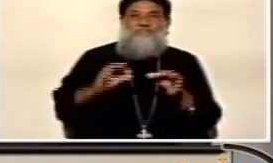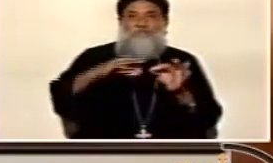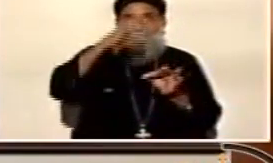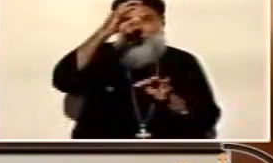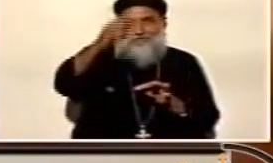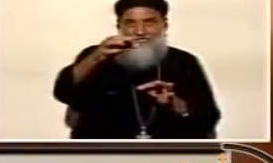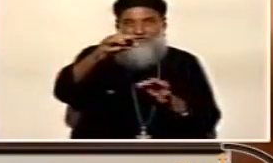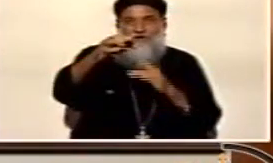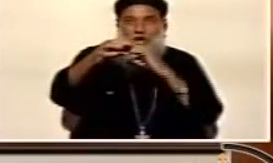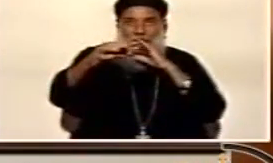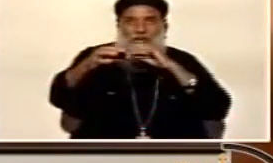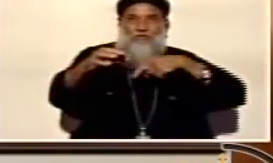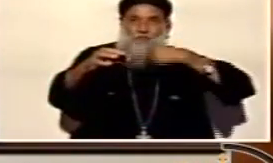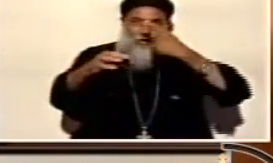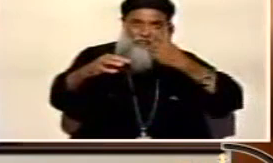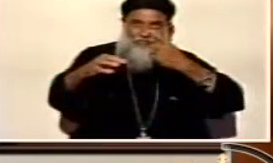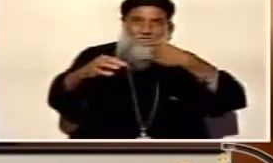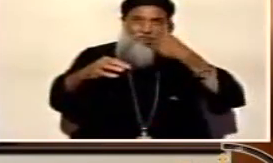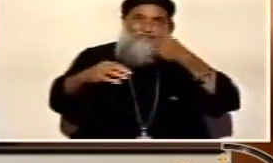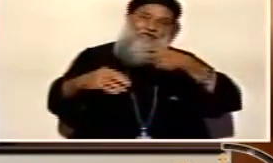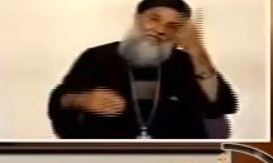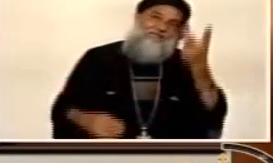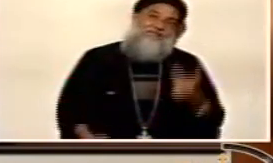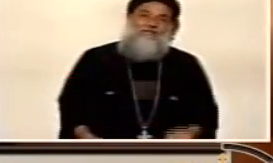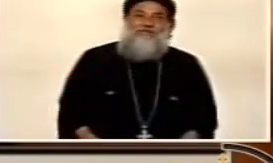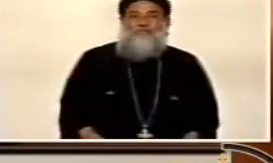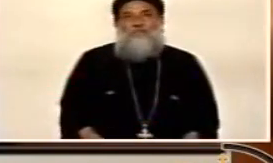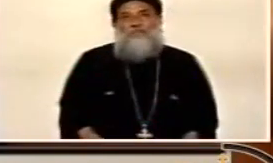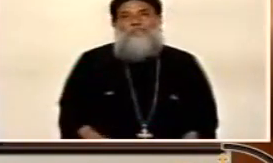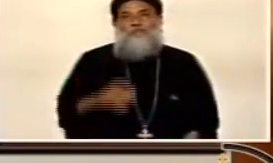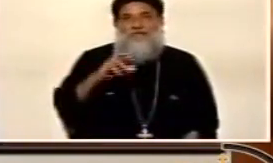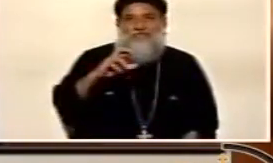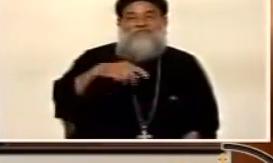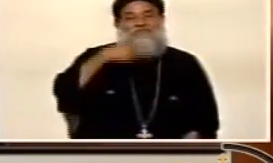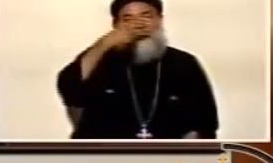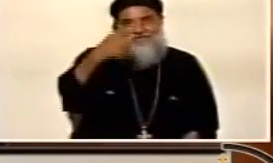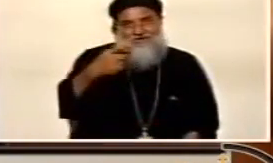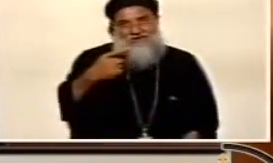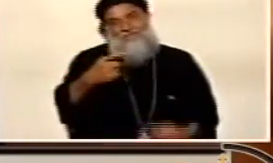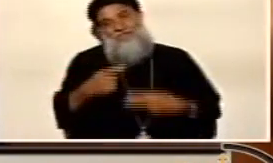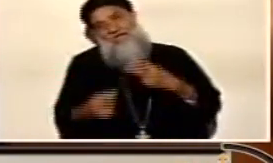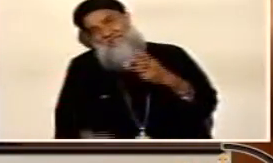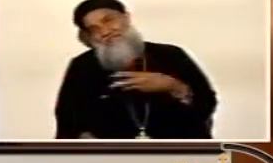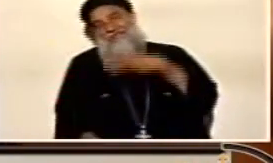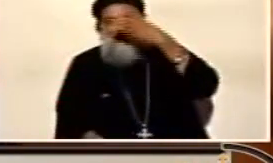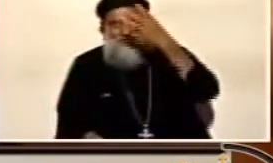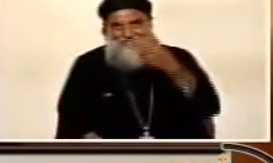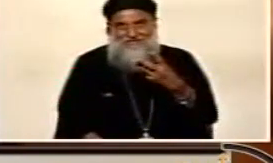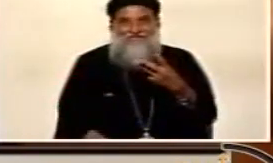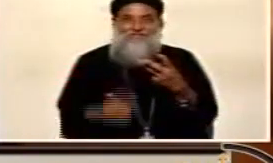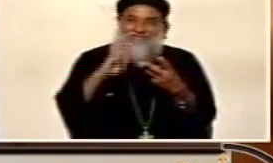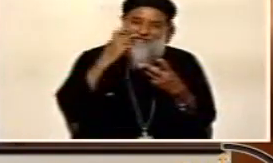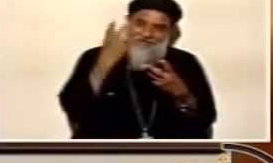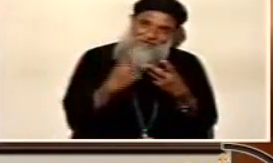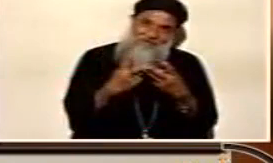فيقرأ القراءات الأحد الأول في الأحد التاني اللي هو يبقى 8. قراءات الأحد التاني في الثالث، والثالث